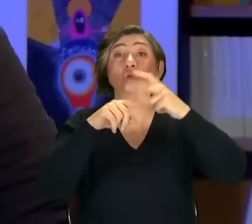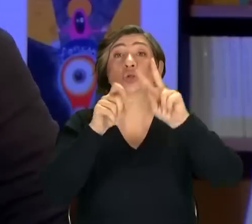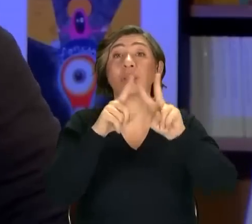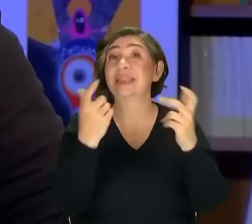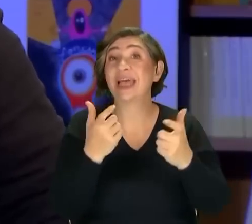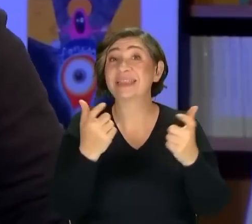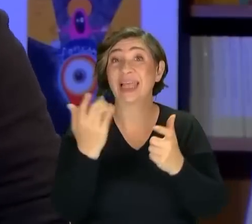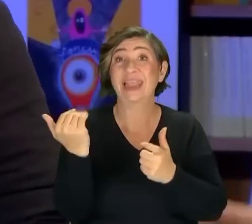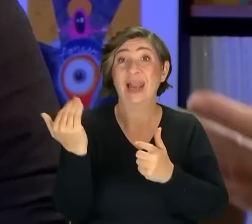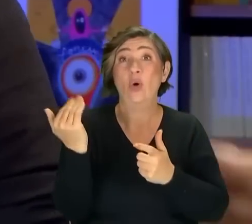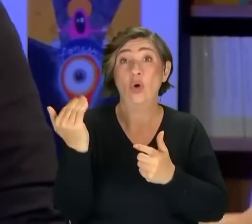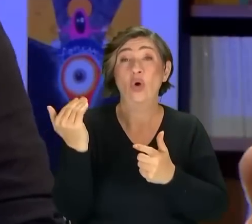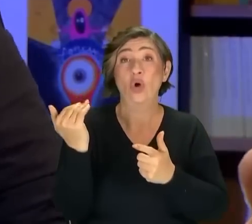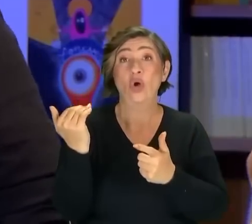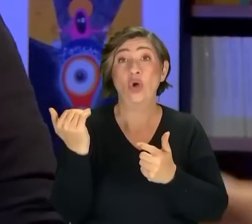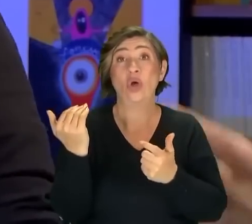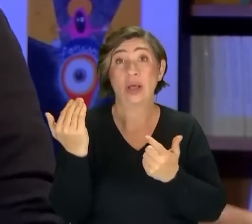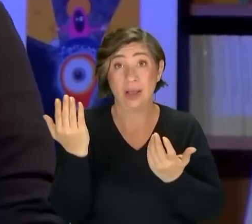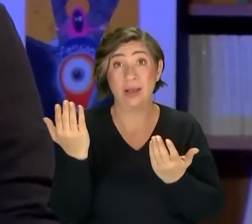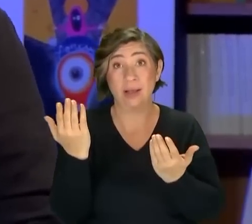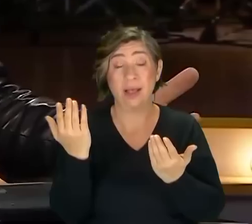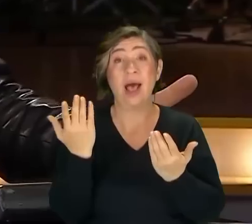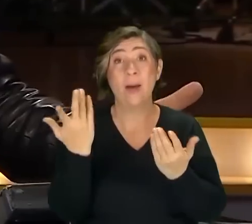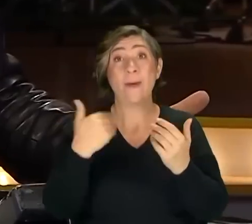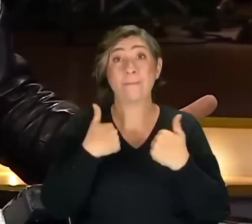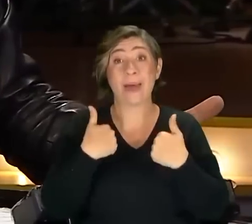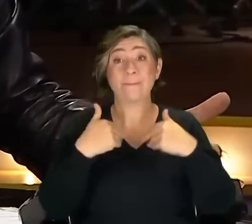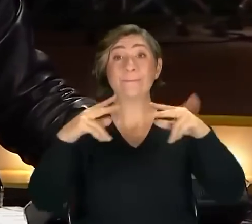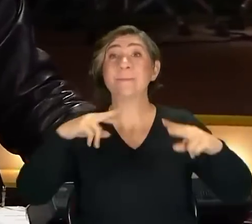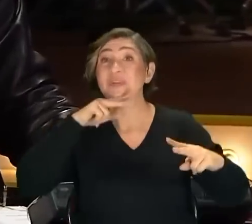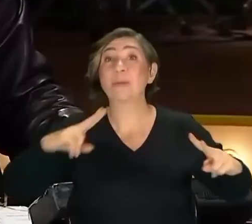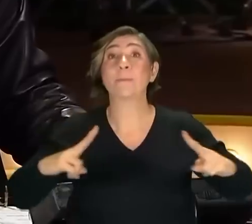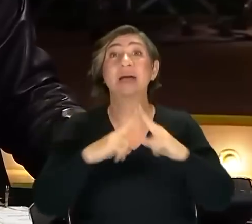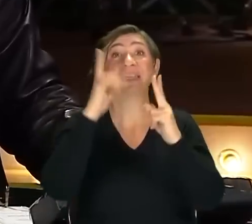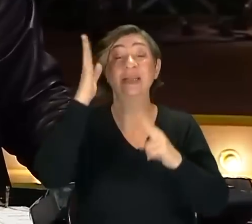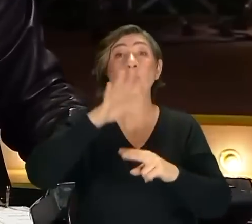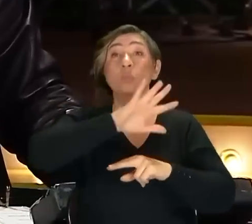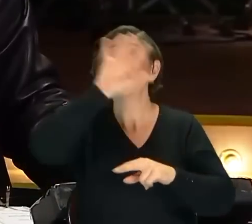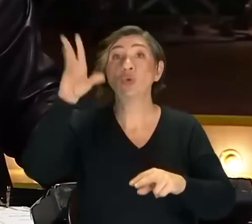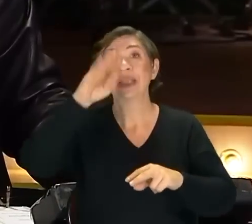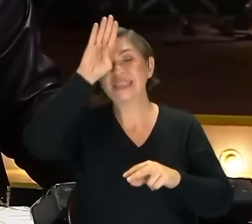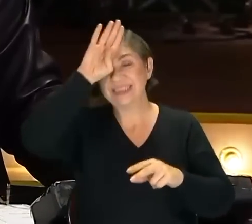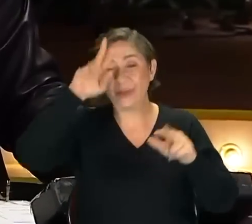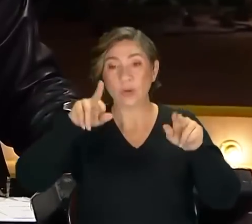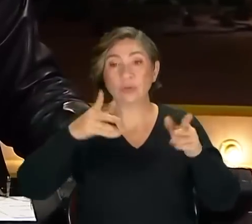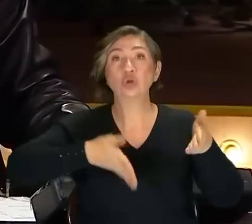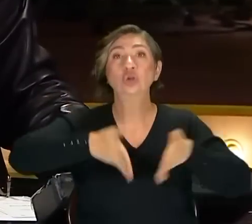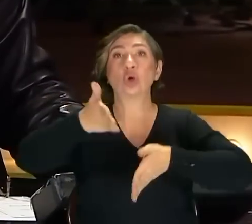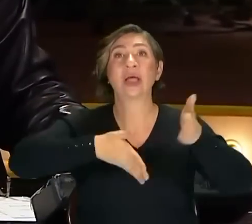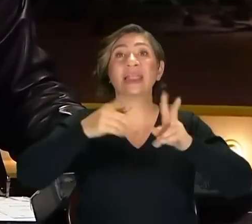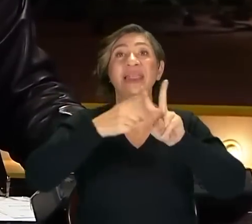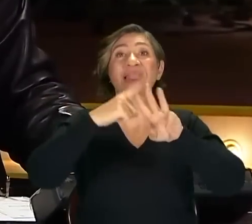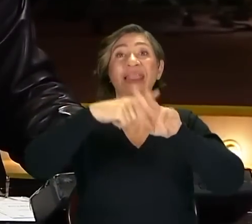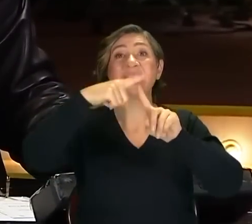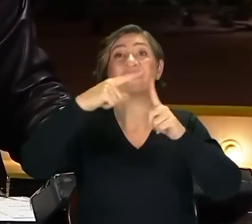nerede? Amazon'da gelmesi geliyor, lazım. Geliyor, evet. Amazon gelecek ama mesela ben Paris'e gittiğim zaman bütün İstanbul'daki gibi sokaklarda